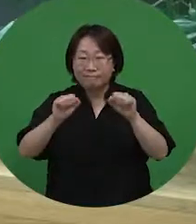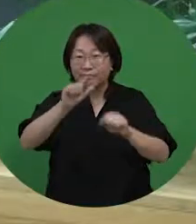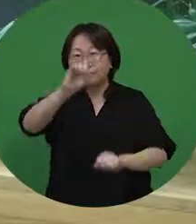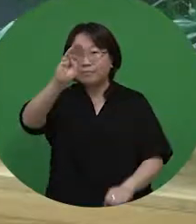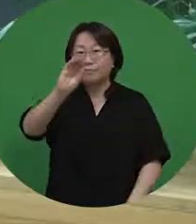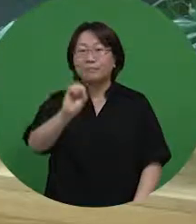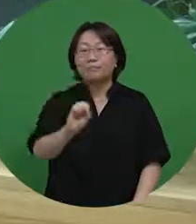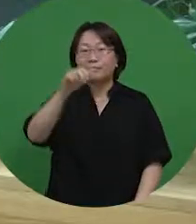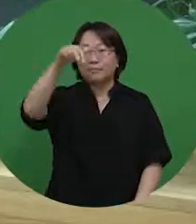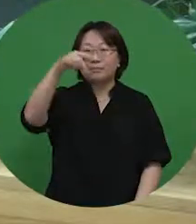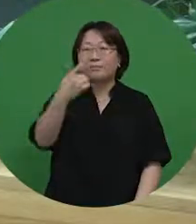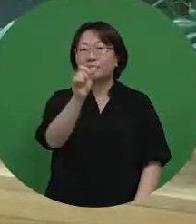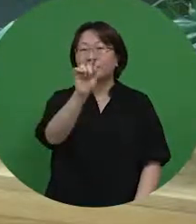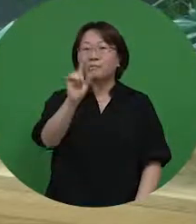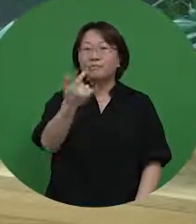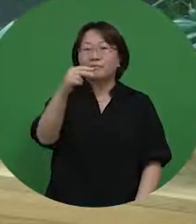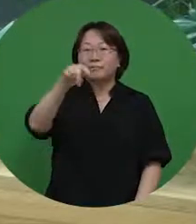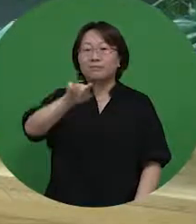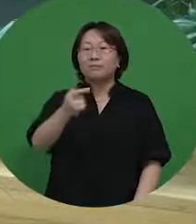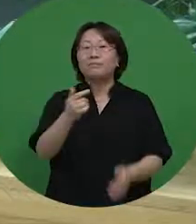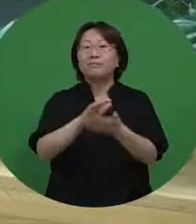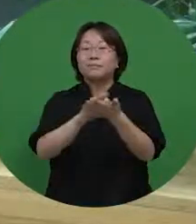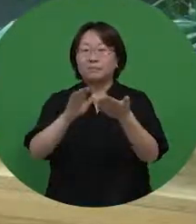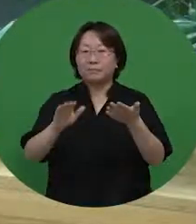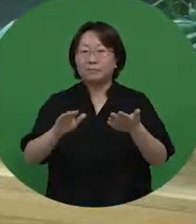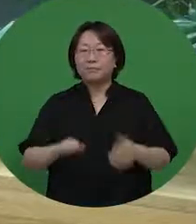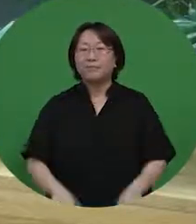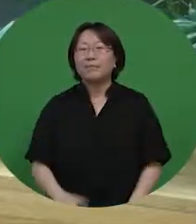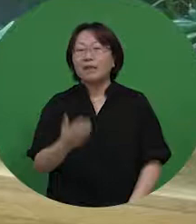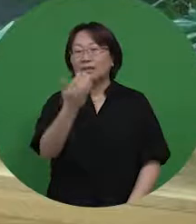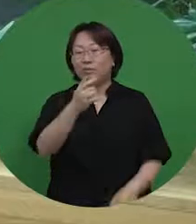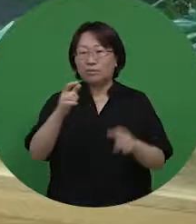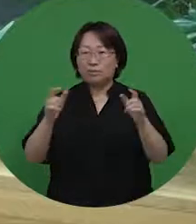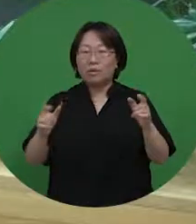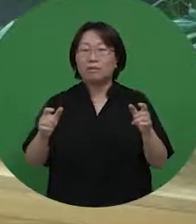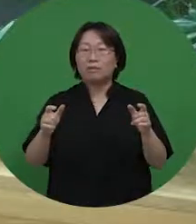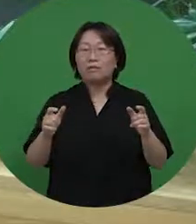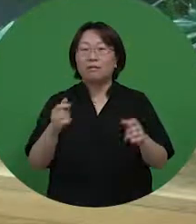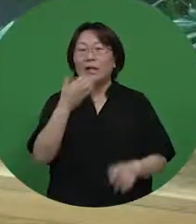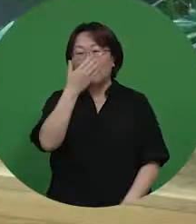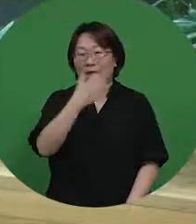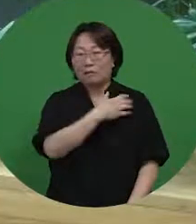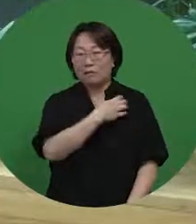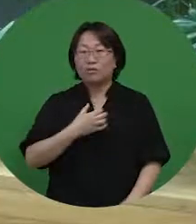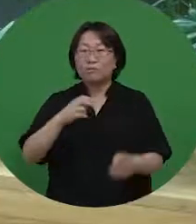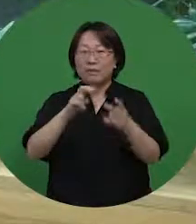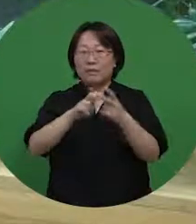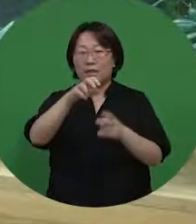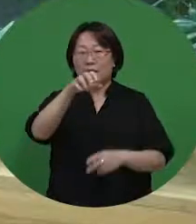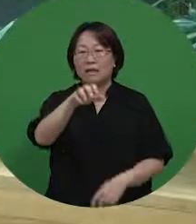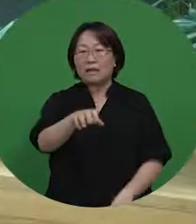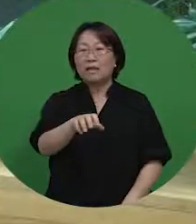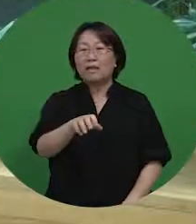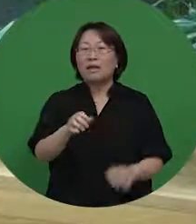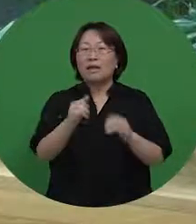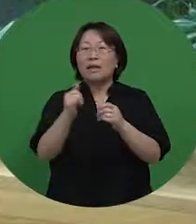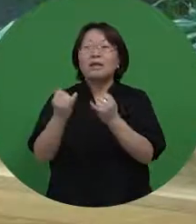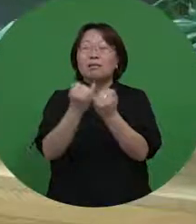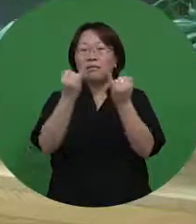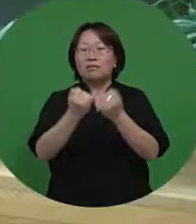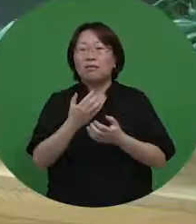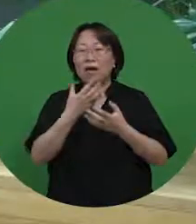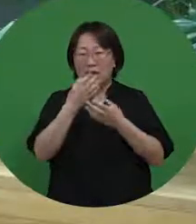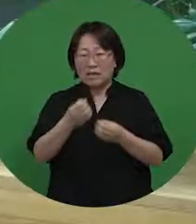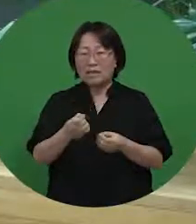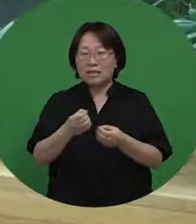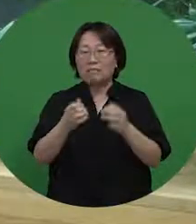안녕하세요. GBS 국민리포터 조한순입니다. 구로구에서 가리봉동 주민센터에 여성